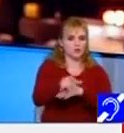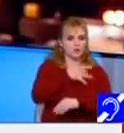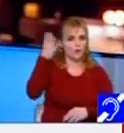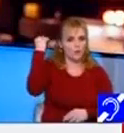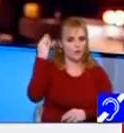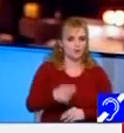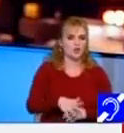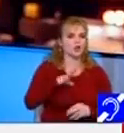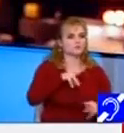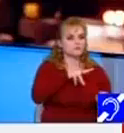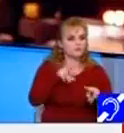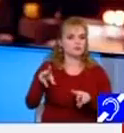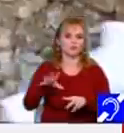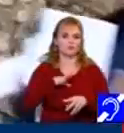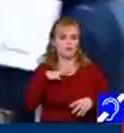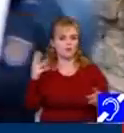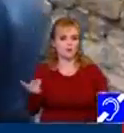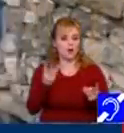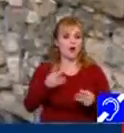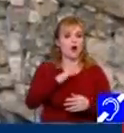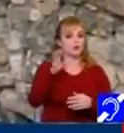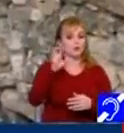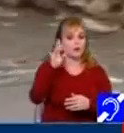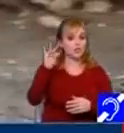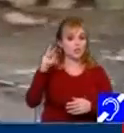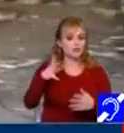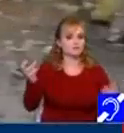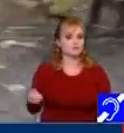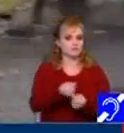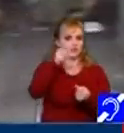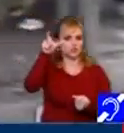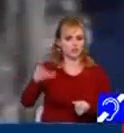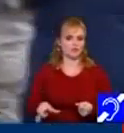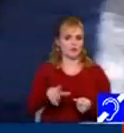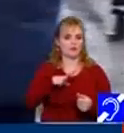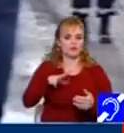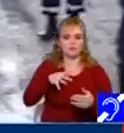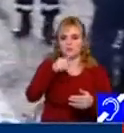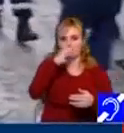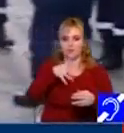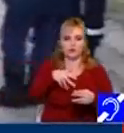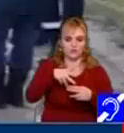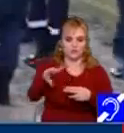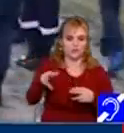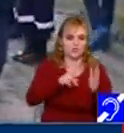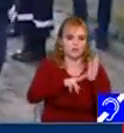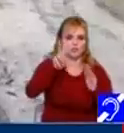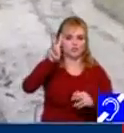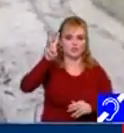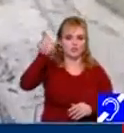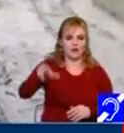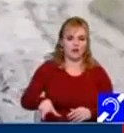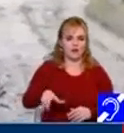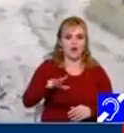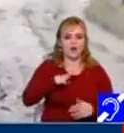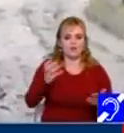la securitatea antiincendiară. La Briceni, pompierii au salvat o persoană blocată în locuință. Proprietarul casei, în vârstă de 73 de